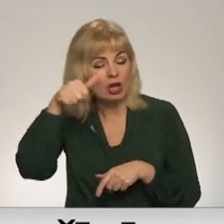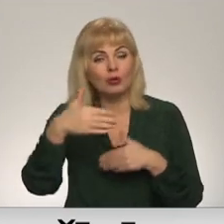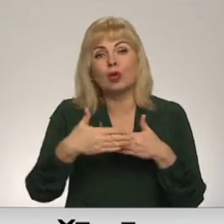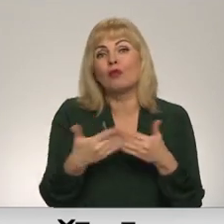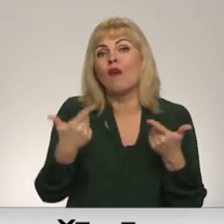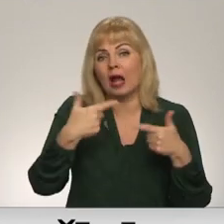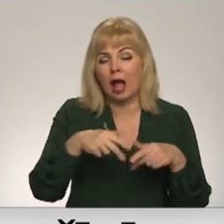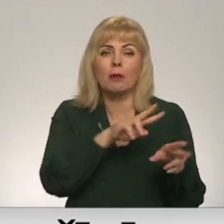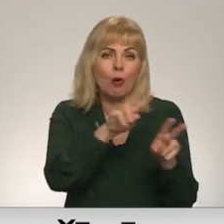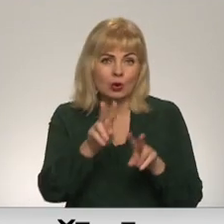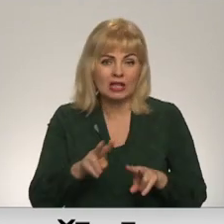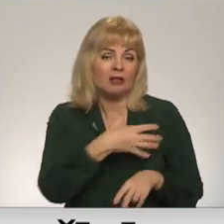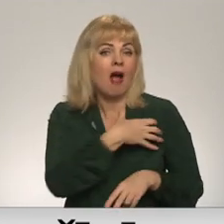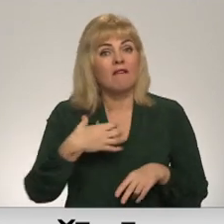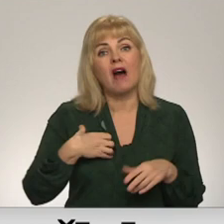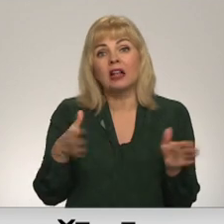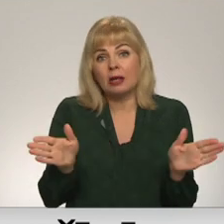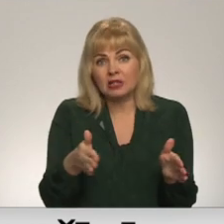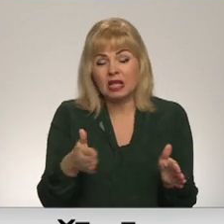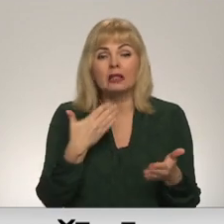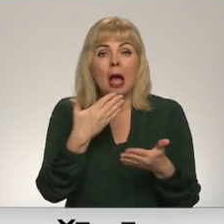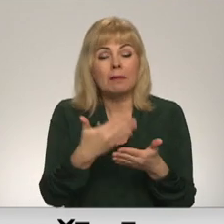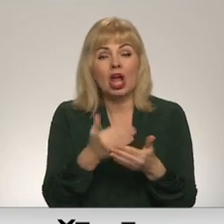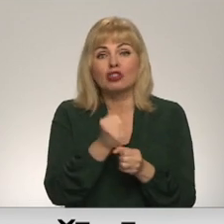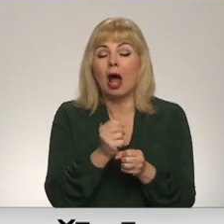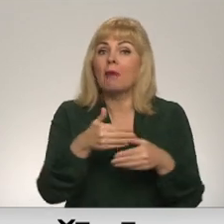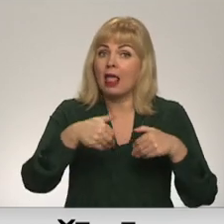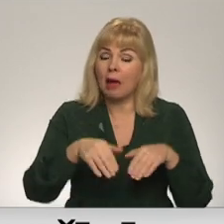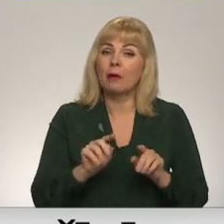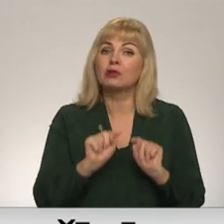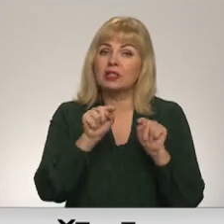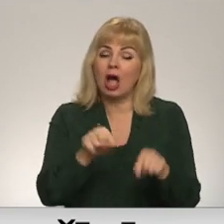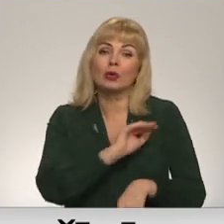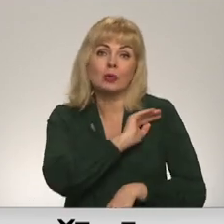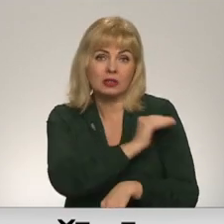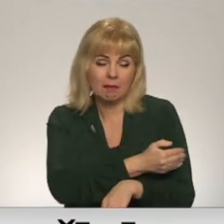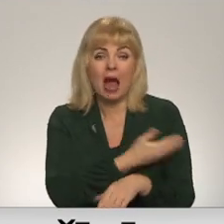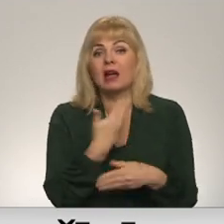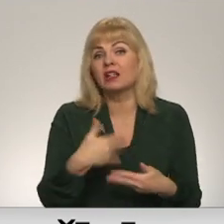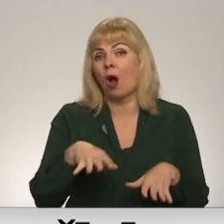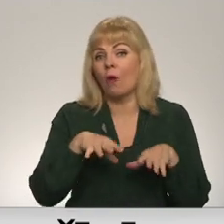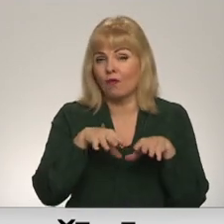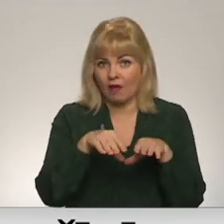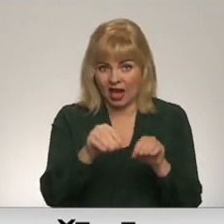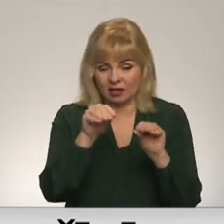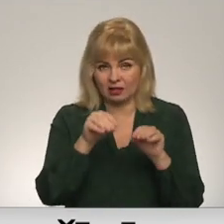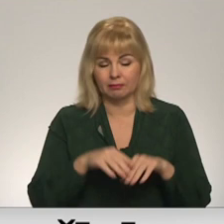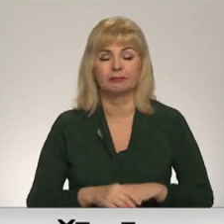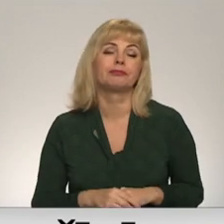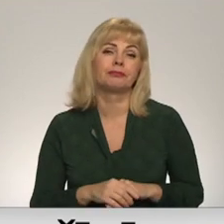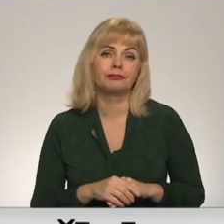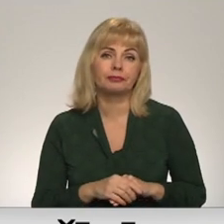laikā tiks izskatīts valdības sēdē. Priekšdarbi, lai šis lēmums stātos spēkā, ir veikti. Vairāk Ieva Strazdiņa